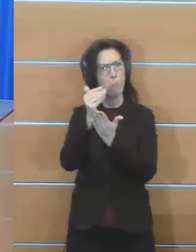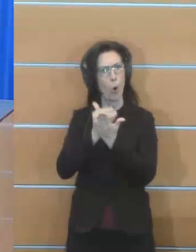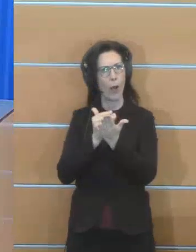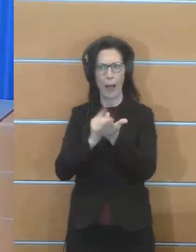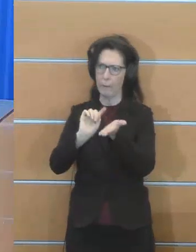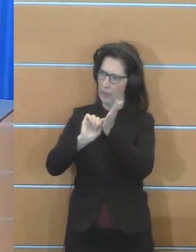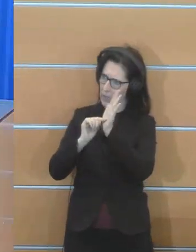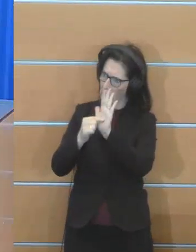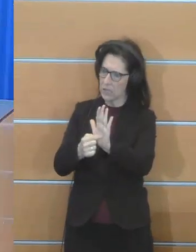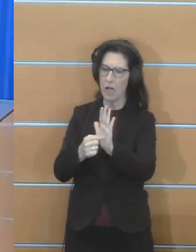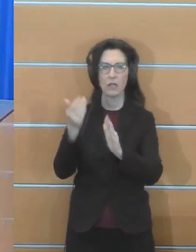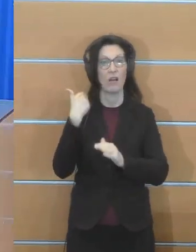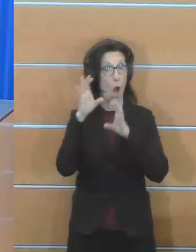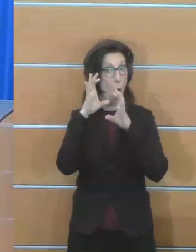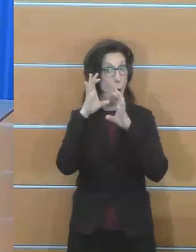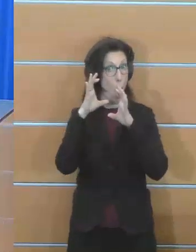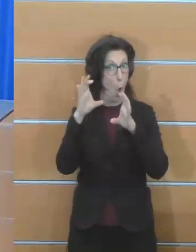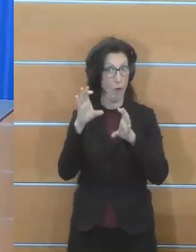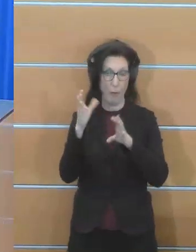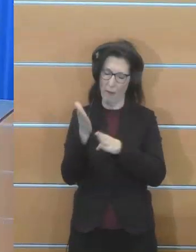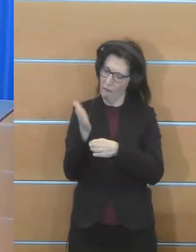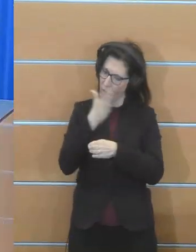mit der ÖVP gegangen